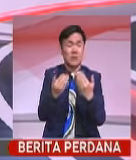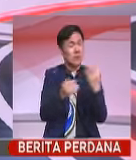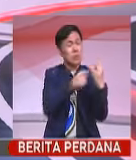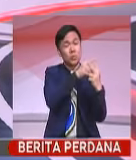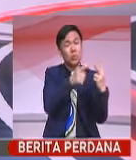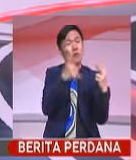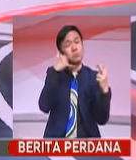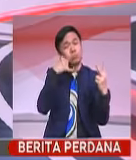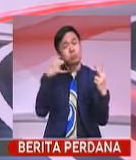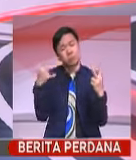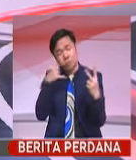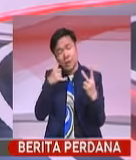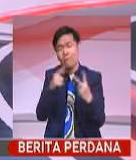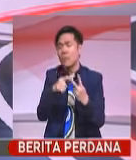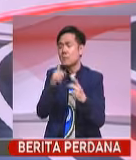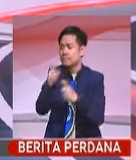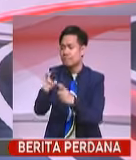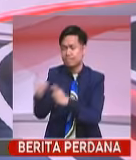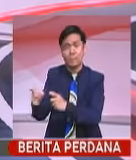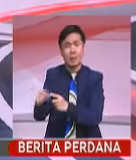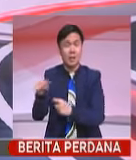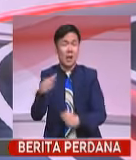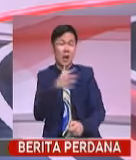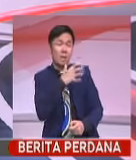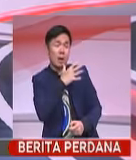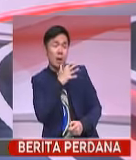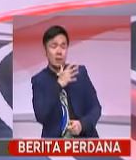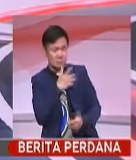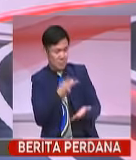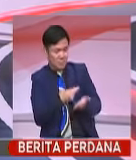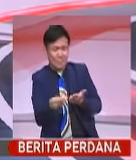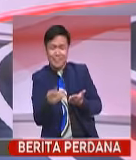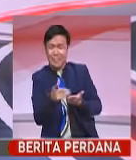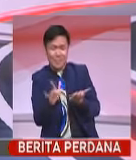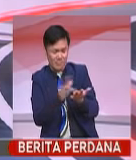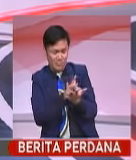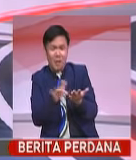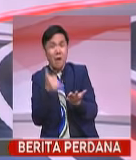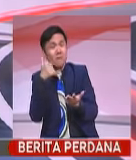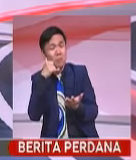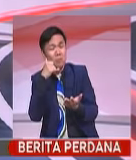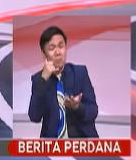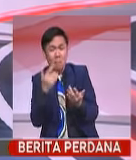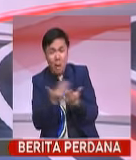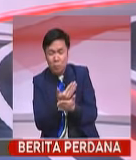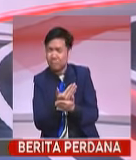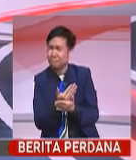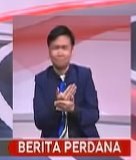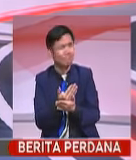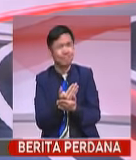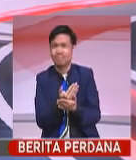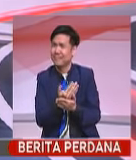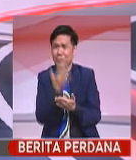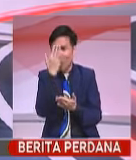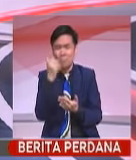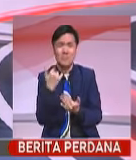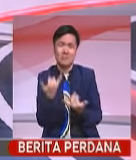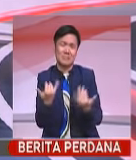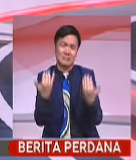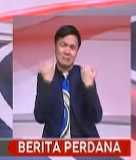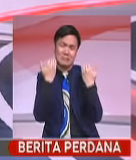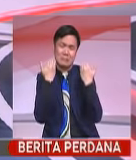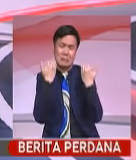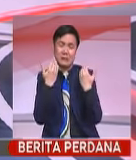tersebut. Menurut Saidah, dia tidak mampu membeli gadget baharu kerana tidak bekerja dan hanya bergantung kepada